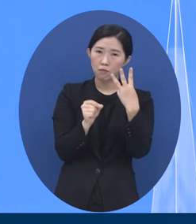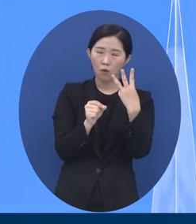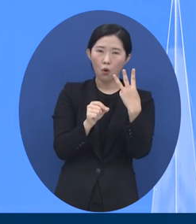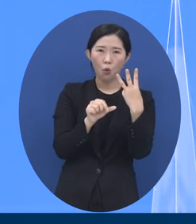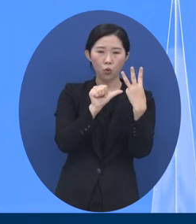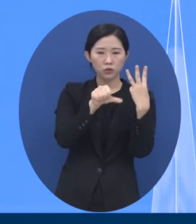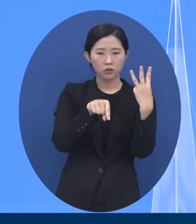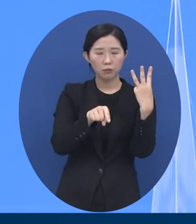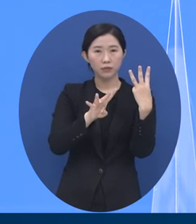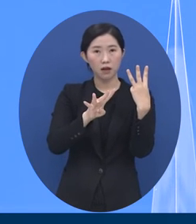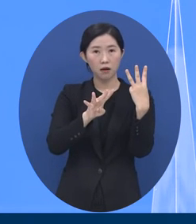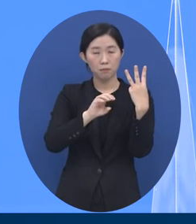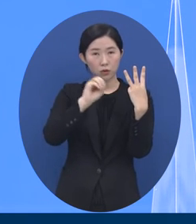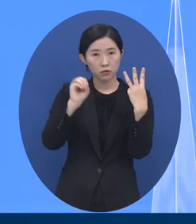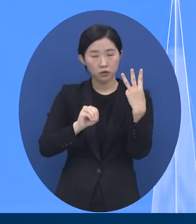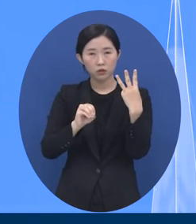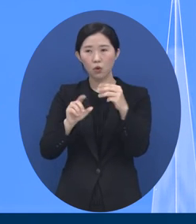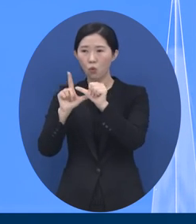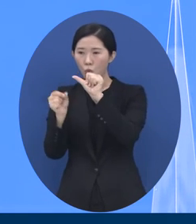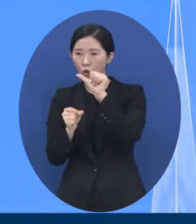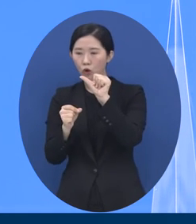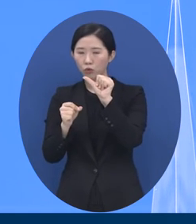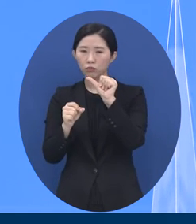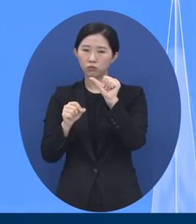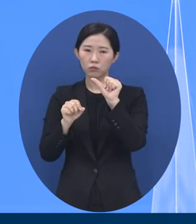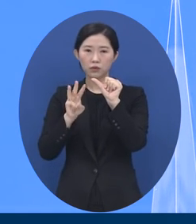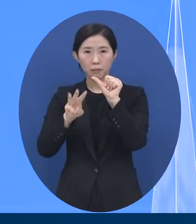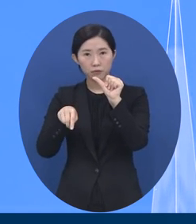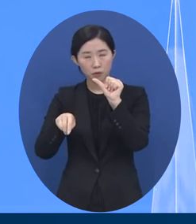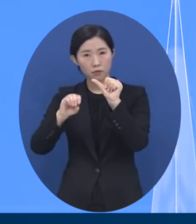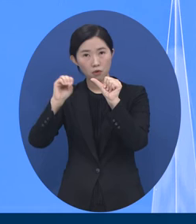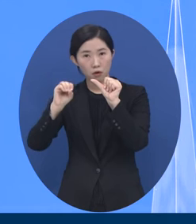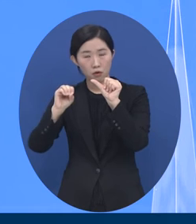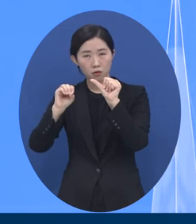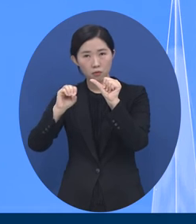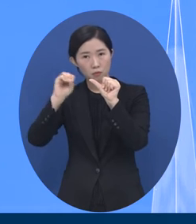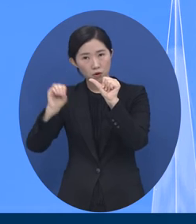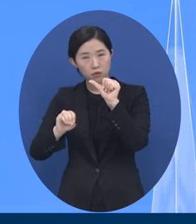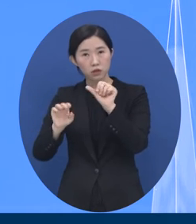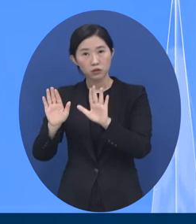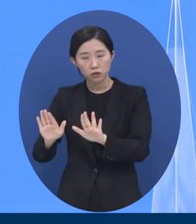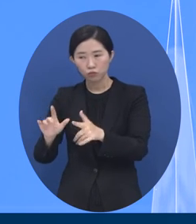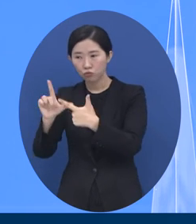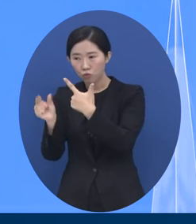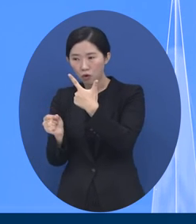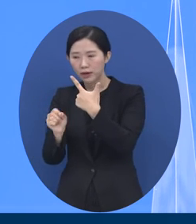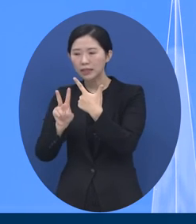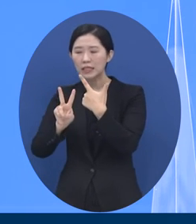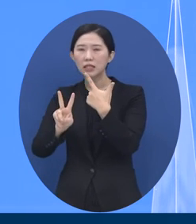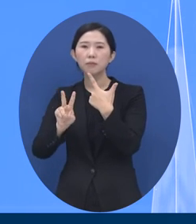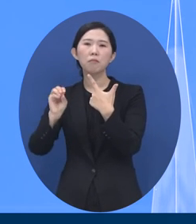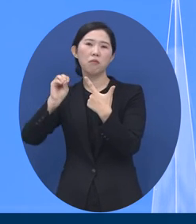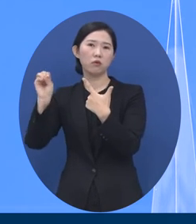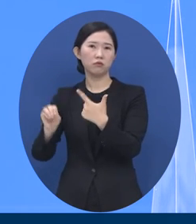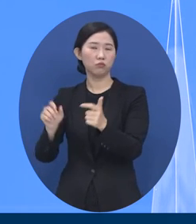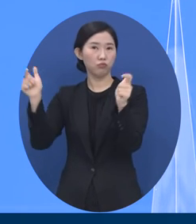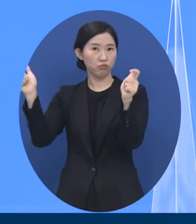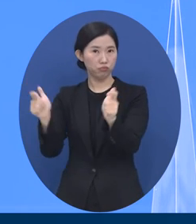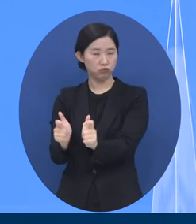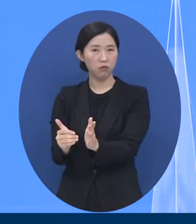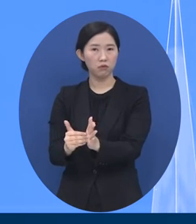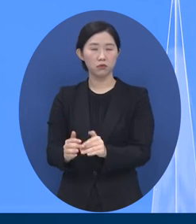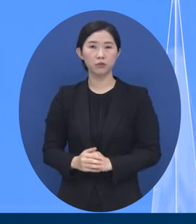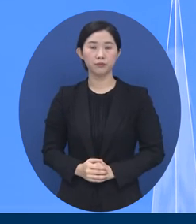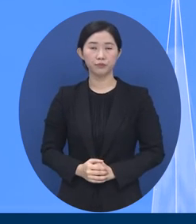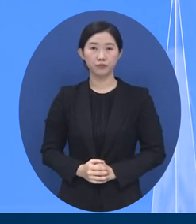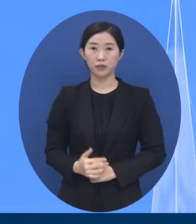5월에 3.80%로 줄었고, 6월은 현재까지 2.36%까지 감소했습니다. 지난 한